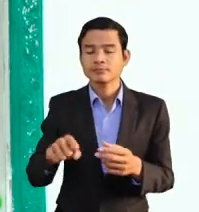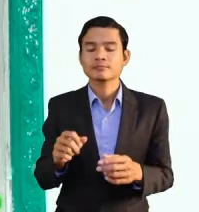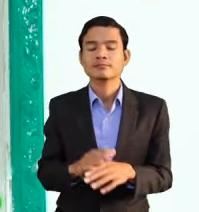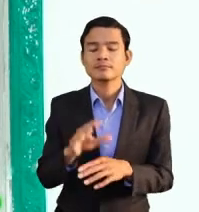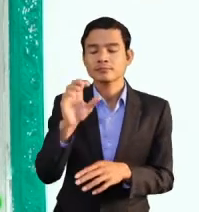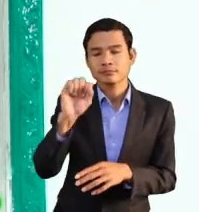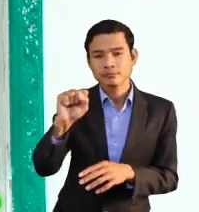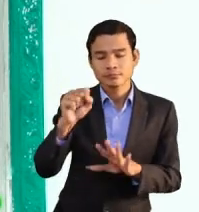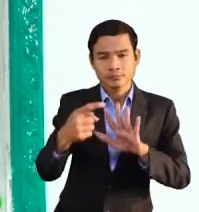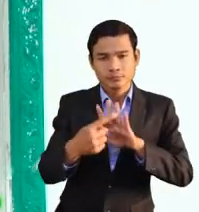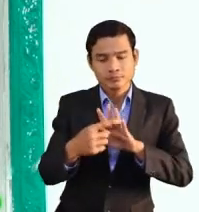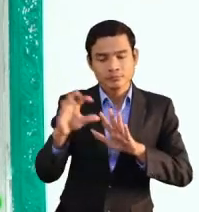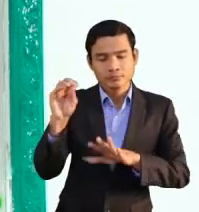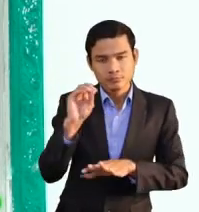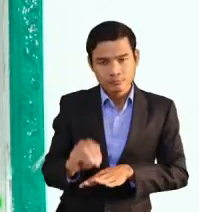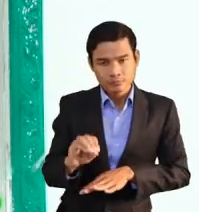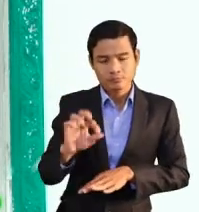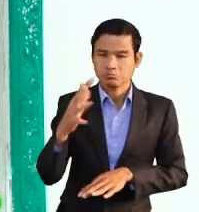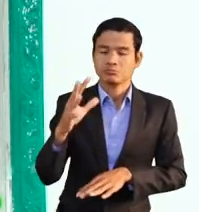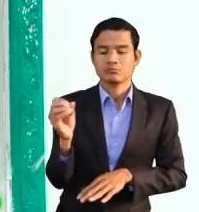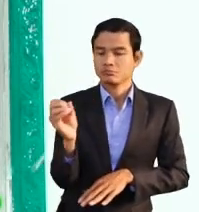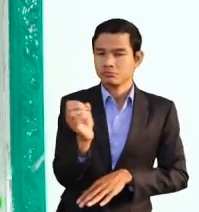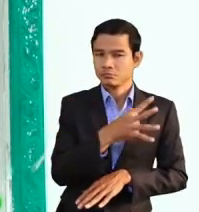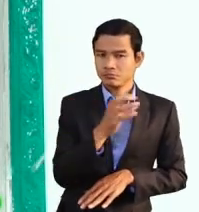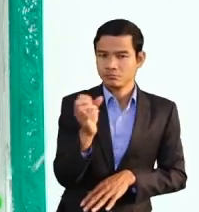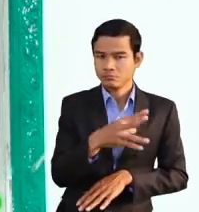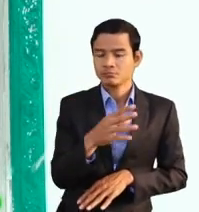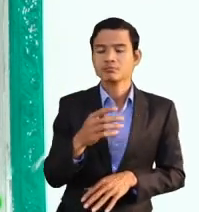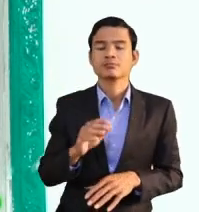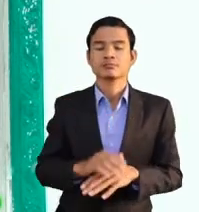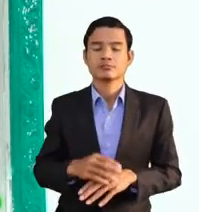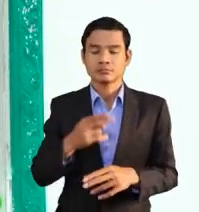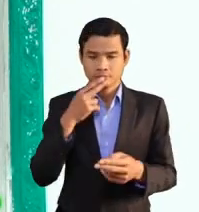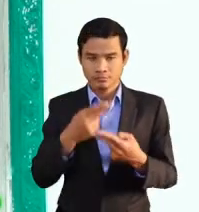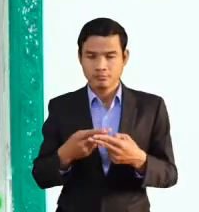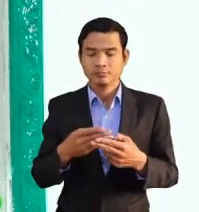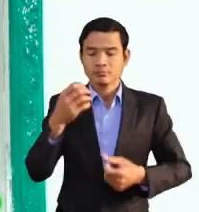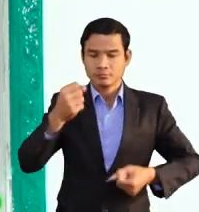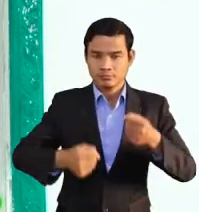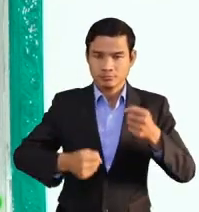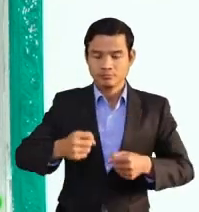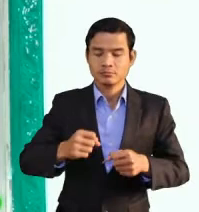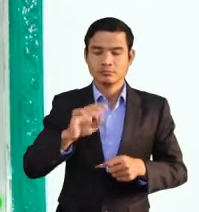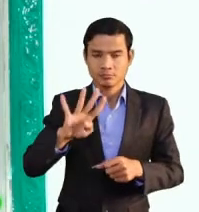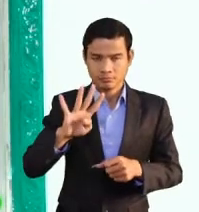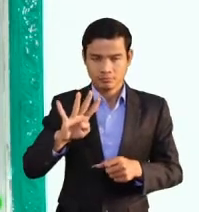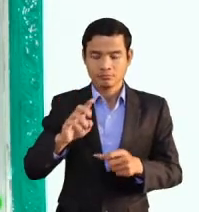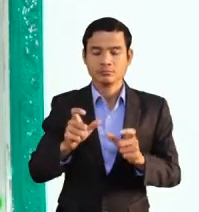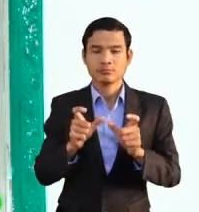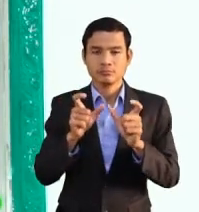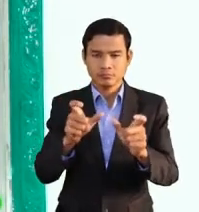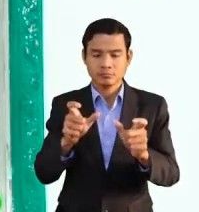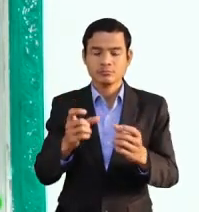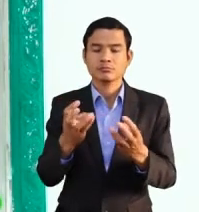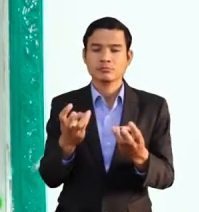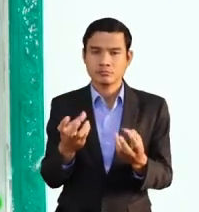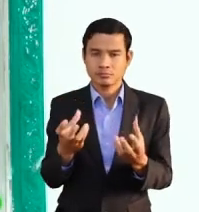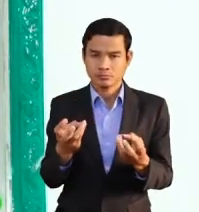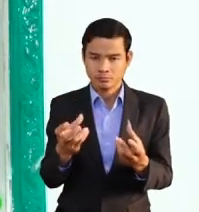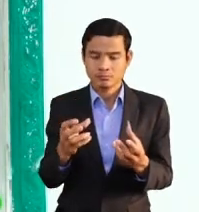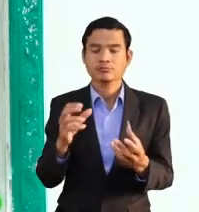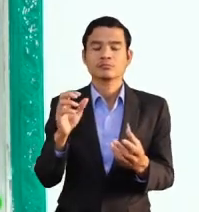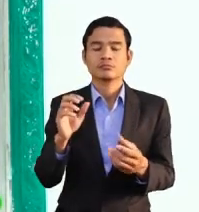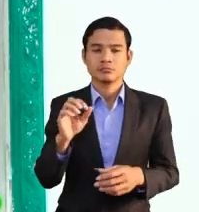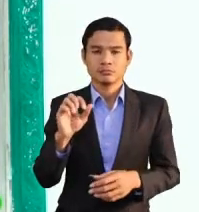mà vừa nhờ con. Chà, ọt đặt tiền chân dương chlai thả. Rọt dân buôn đặt ổng có